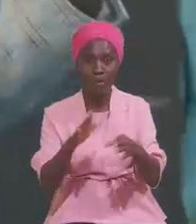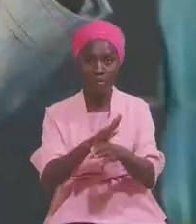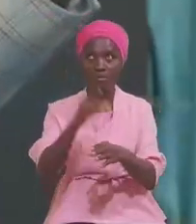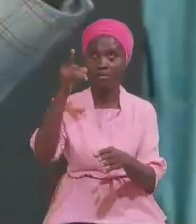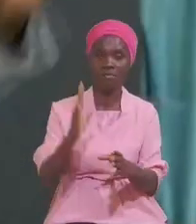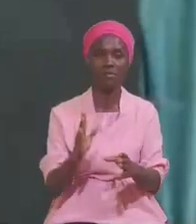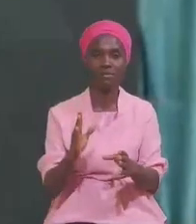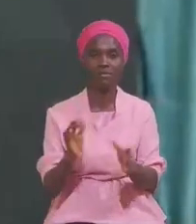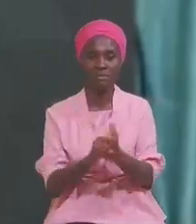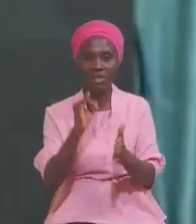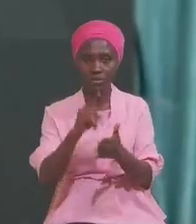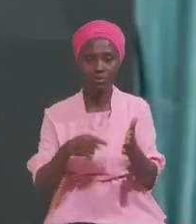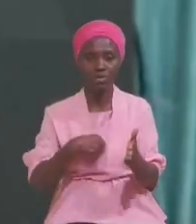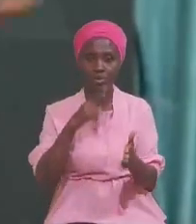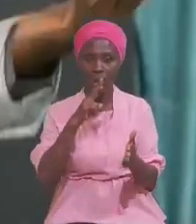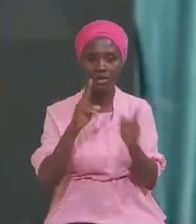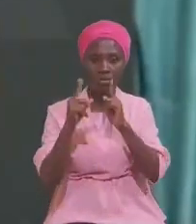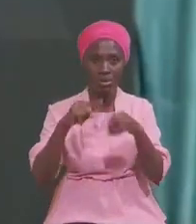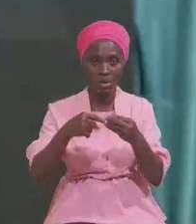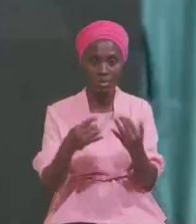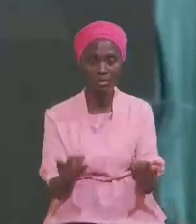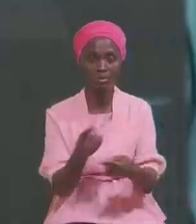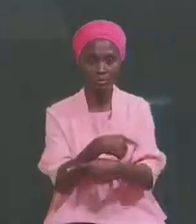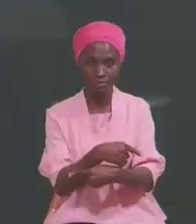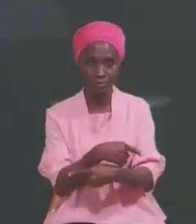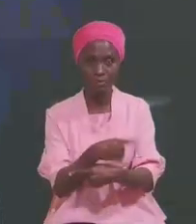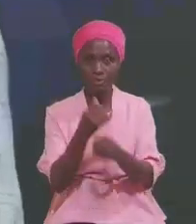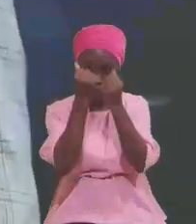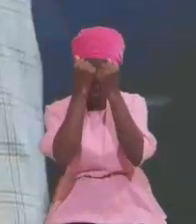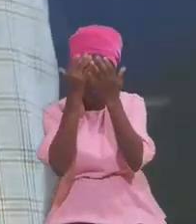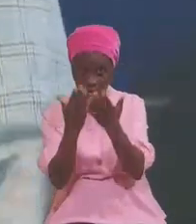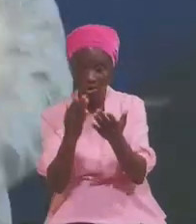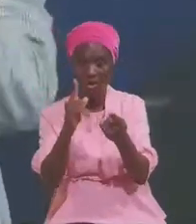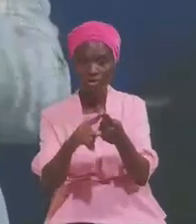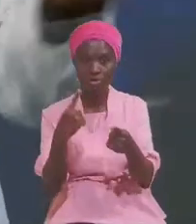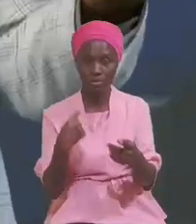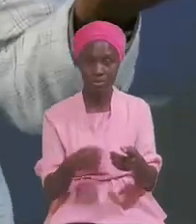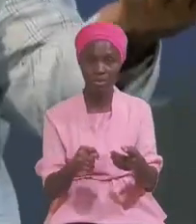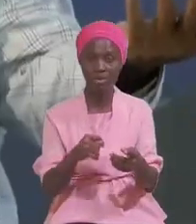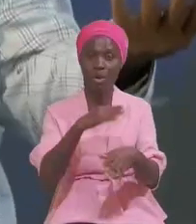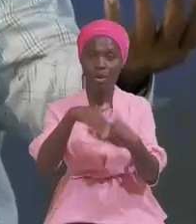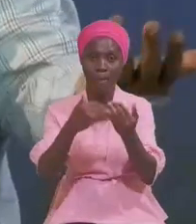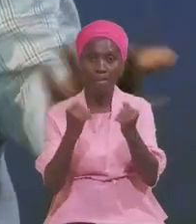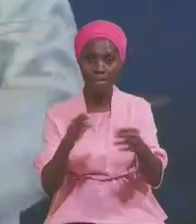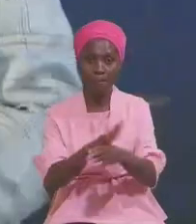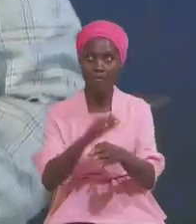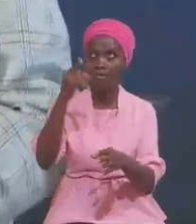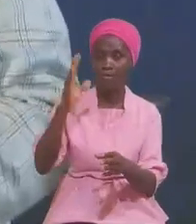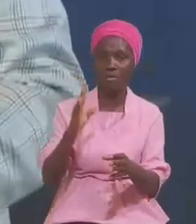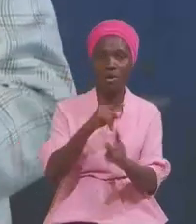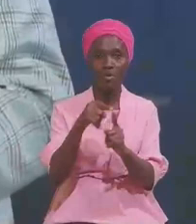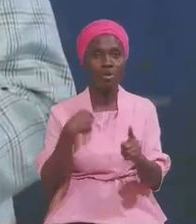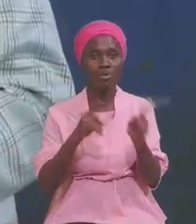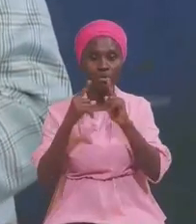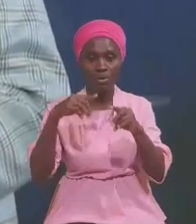titre du jour. Le miracle spectaculaire de l'obéissance à l'omnipotent. Si nous parlons de Christ, il est